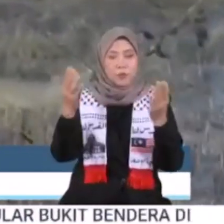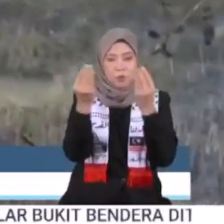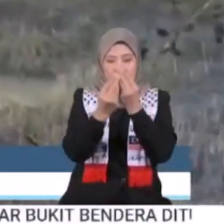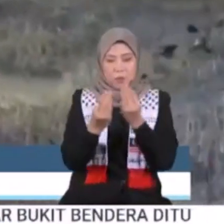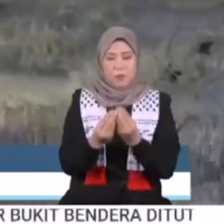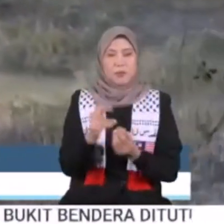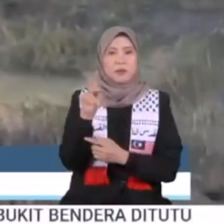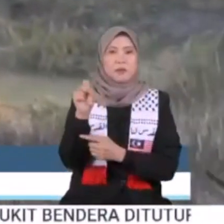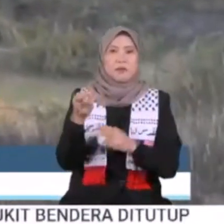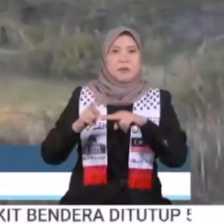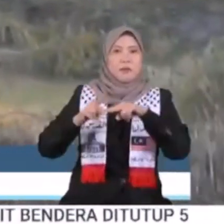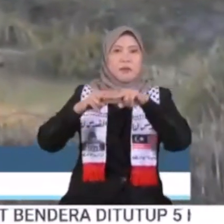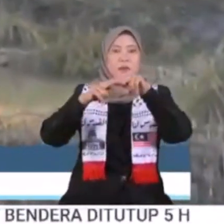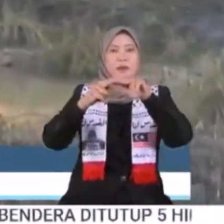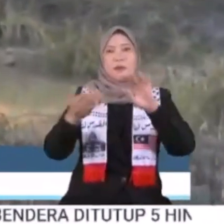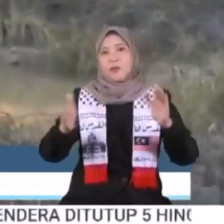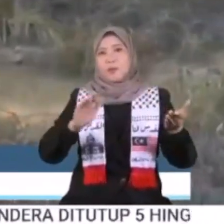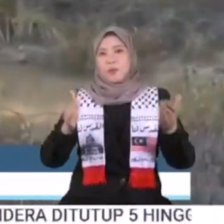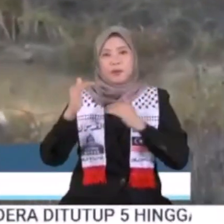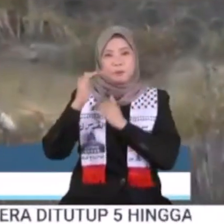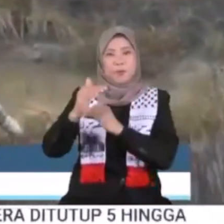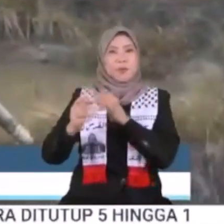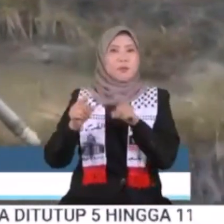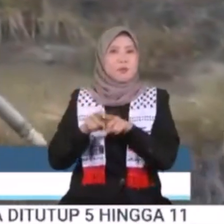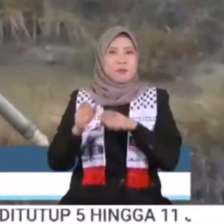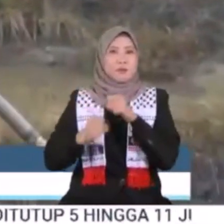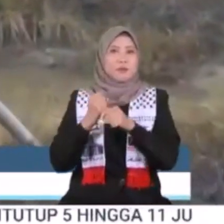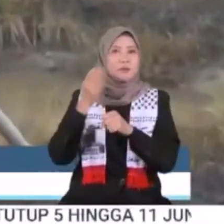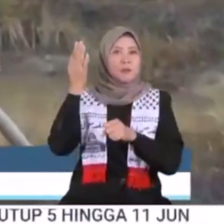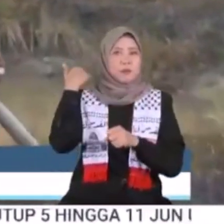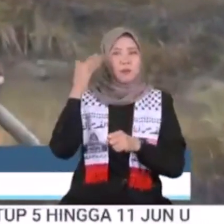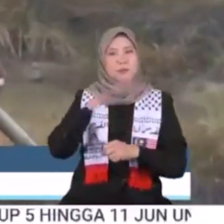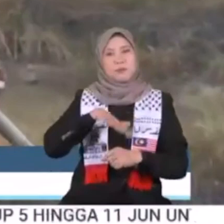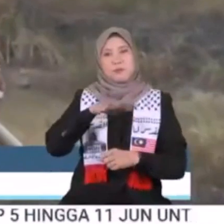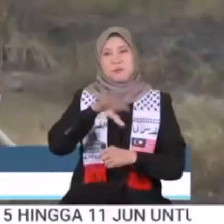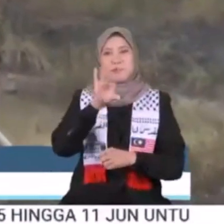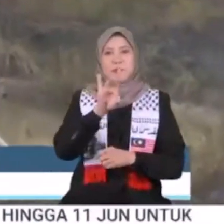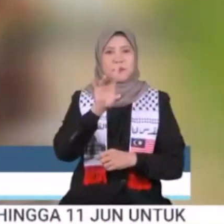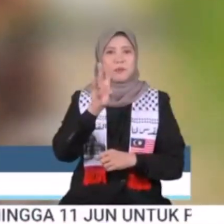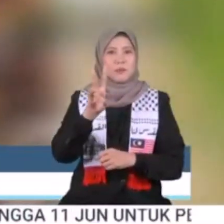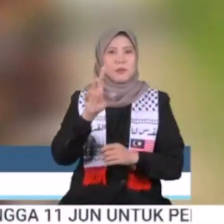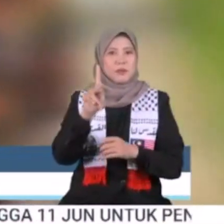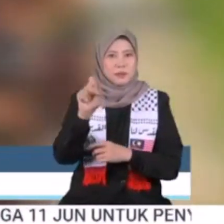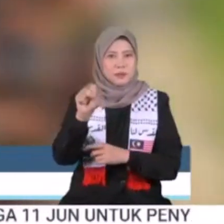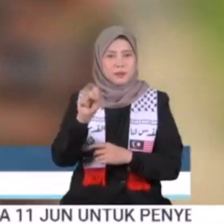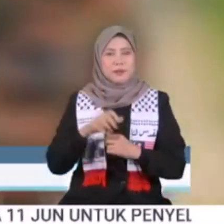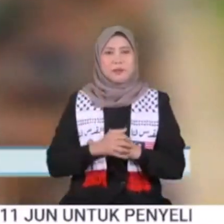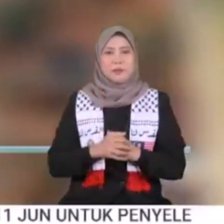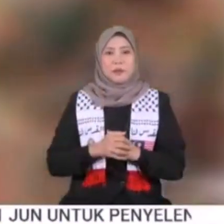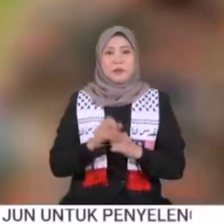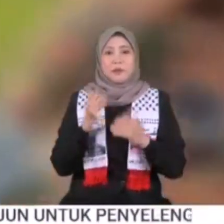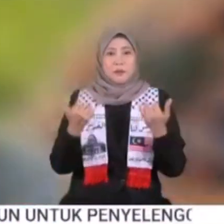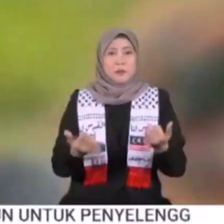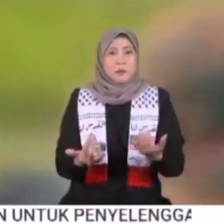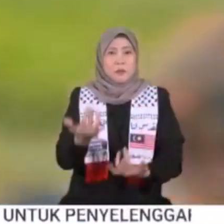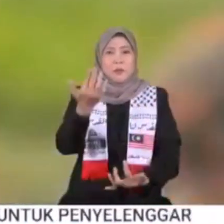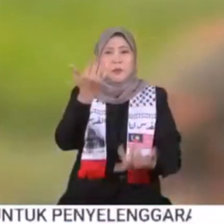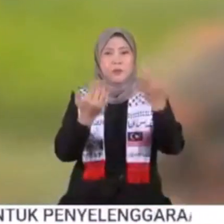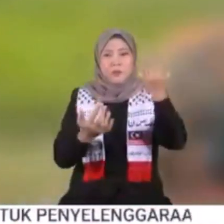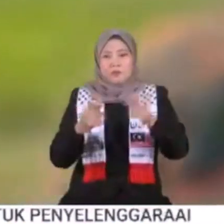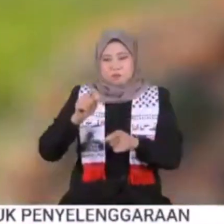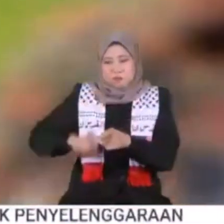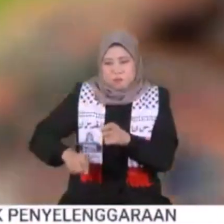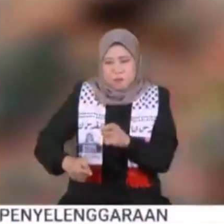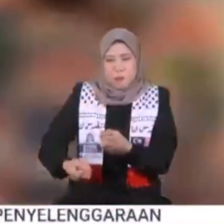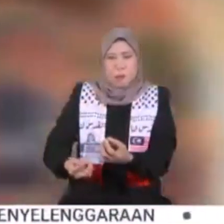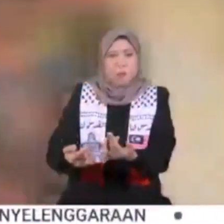kes kebakaran meningkat berbanding tempoh yang sama tahun lalu, sekitar 87 kes. Berikutan situasi kebakaran terbuka yang kerap